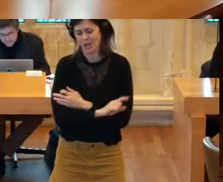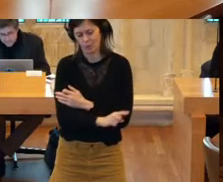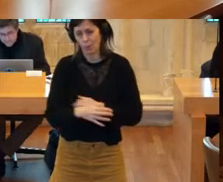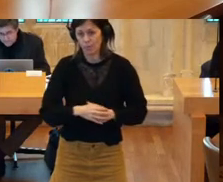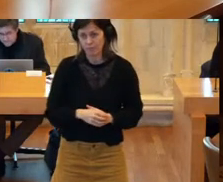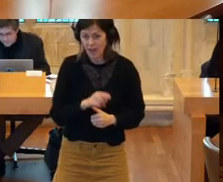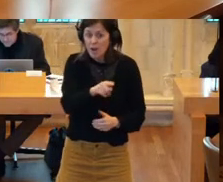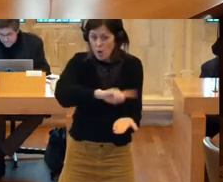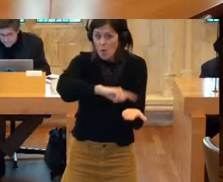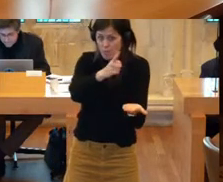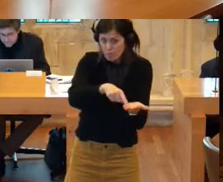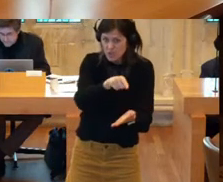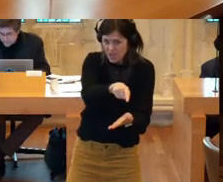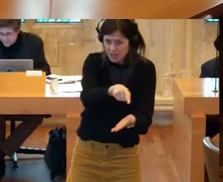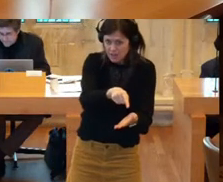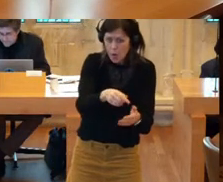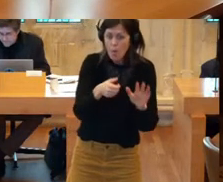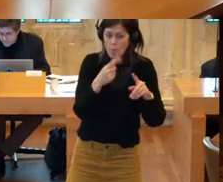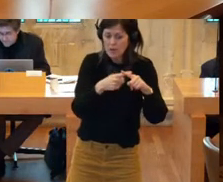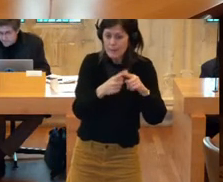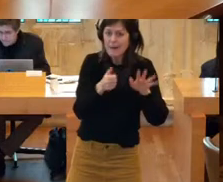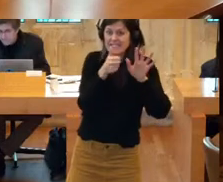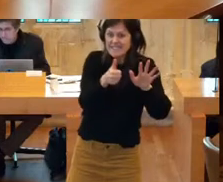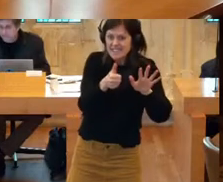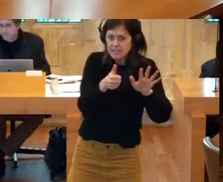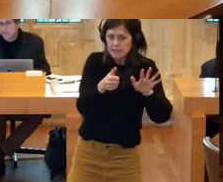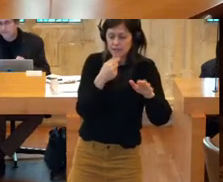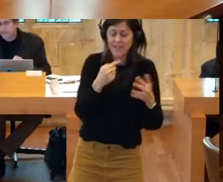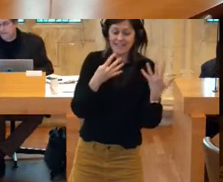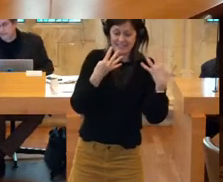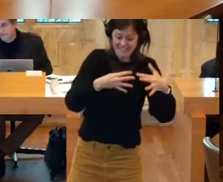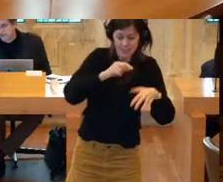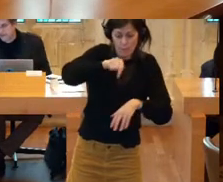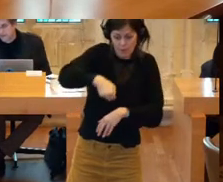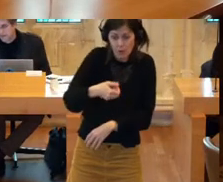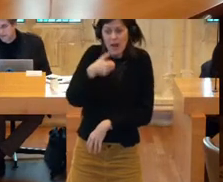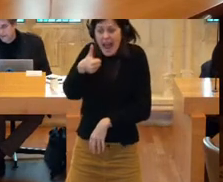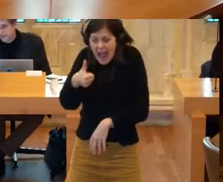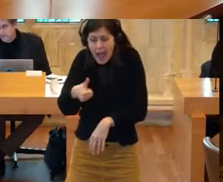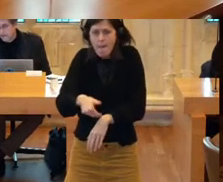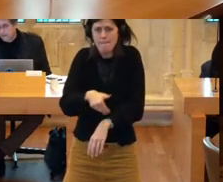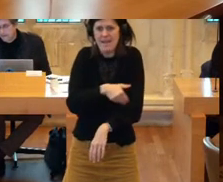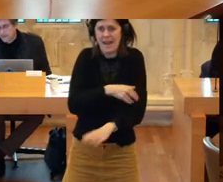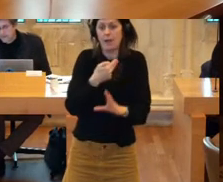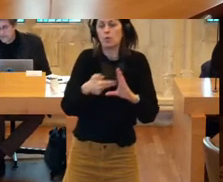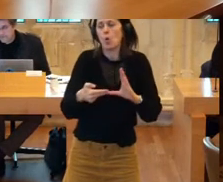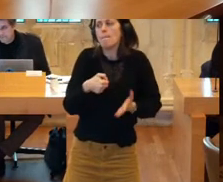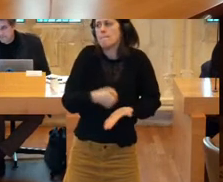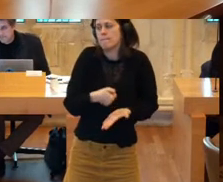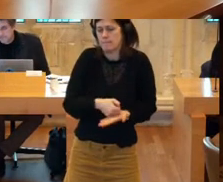de Flamanville a été multiplié par 6 pour atteindre 19,1 milliards d'euros au moins.